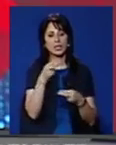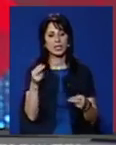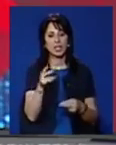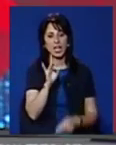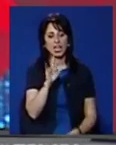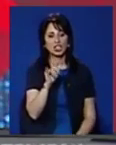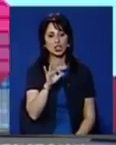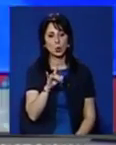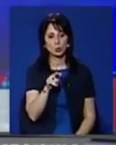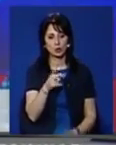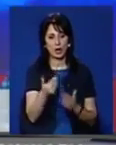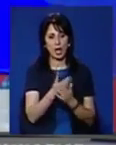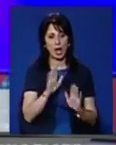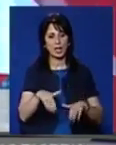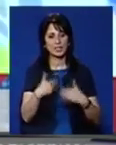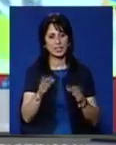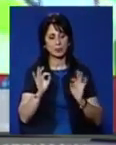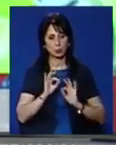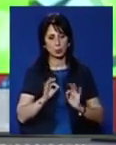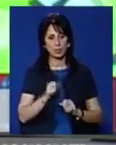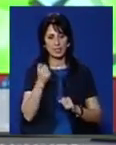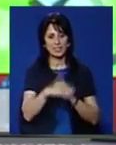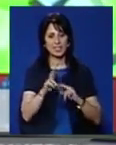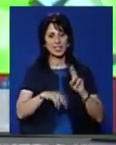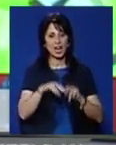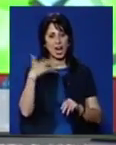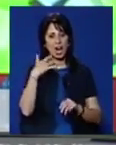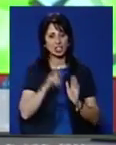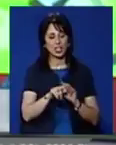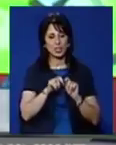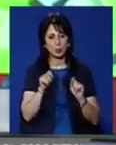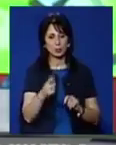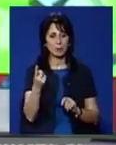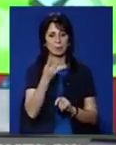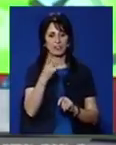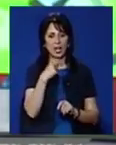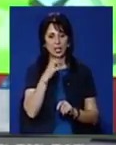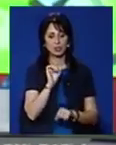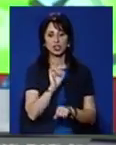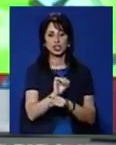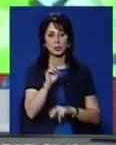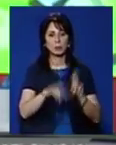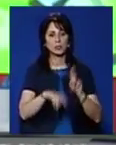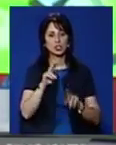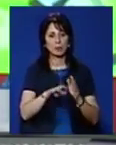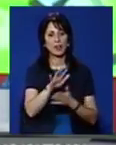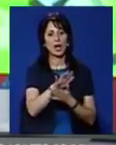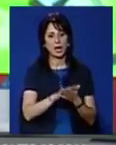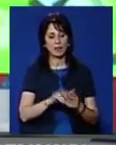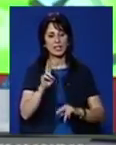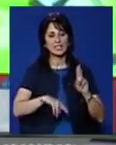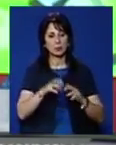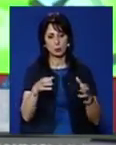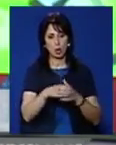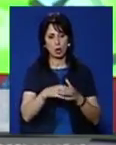გურამ რჩეულიშვილი პროკურატურას ახალ წინადადებას სთავაზობს. ცენტრ-პოინტ აჭარის დამფუძნებელი დღეს პირველად ამბობს, რომ შეჩერებული მშენებლობების გაგრძელებით